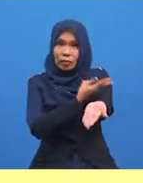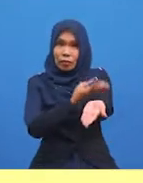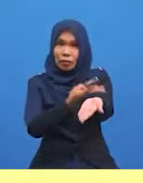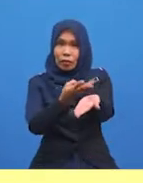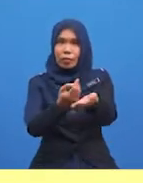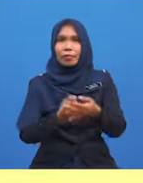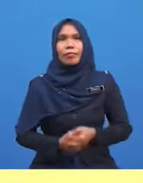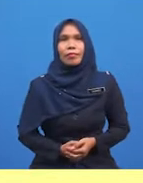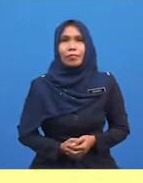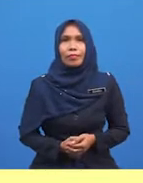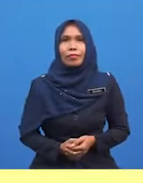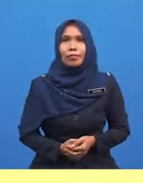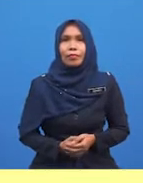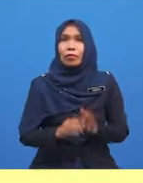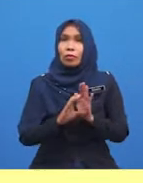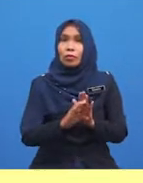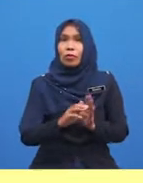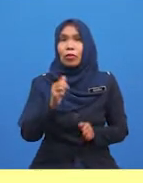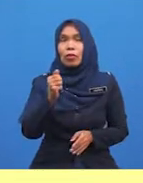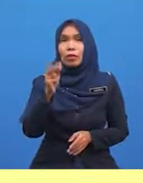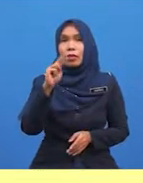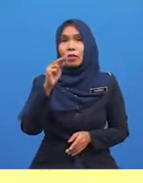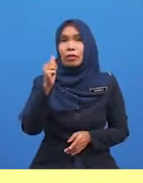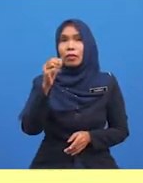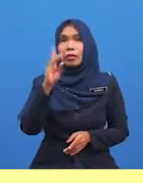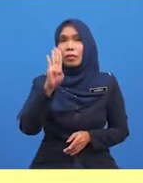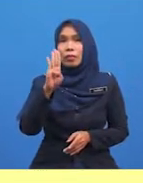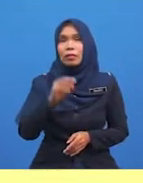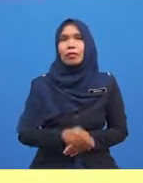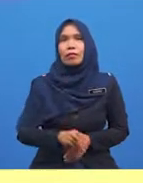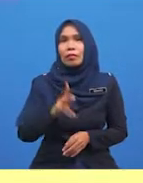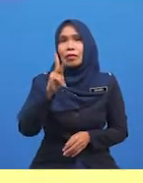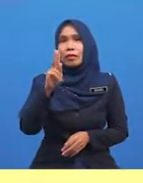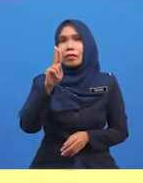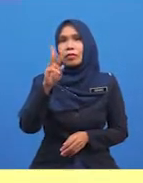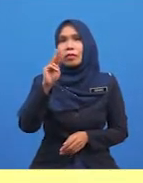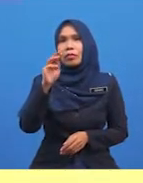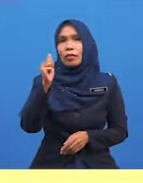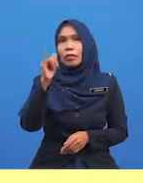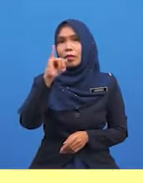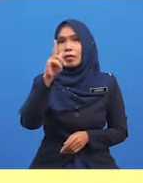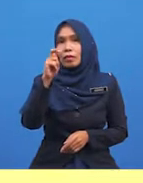sistem kerajaan monarki ialah Arab Saudi, Kuwait dan Brunei Darussalam.